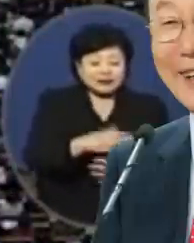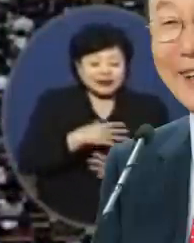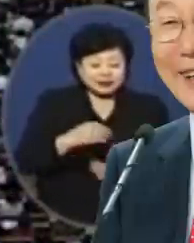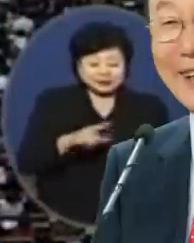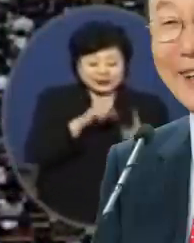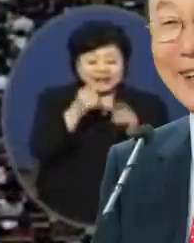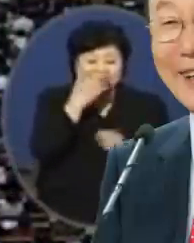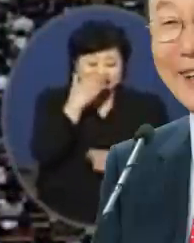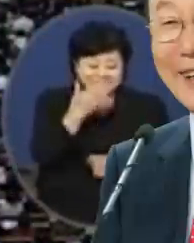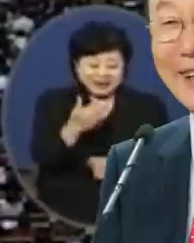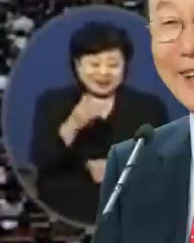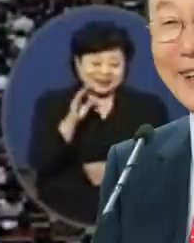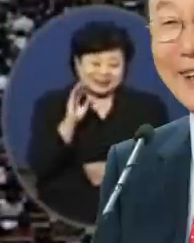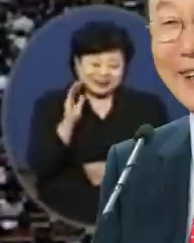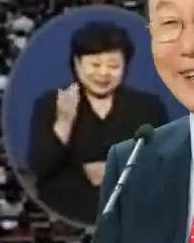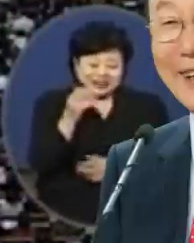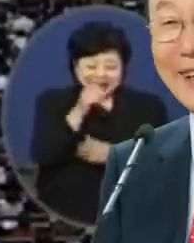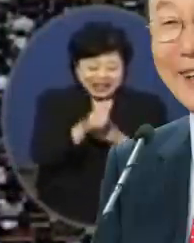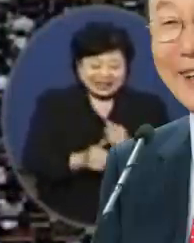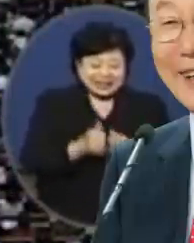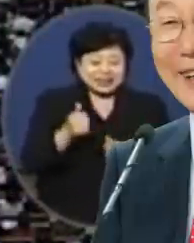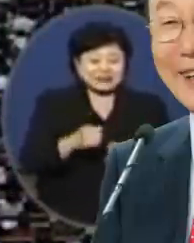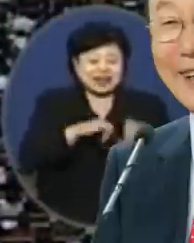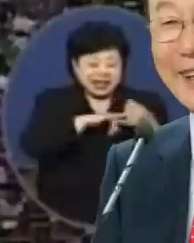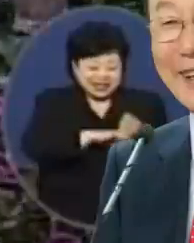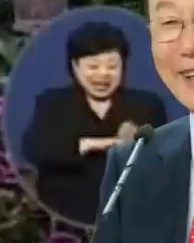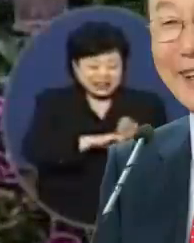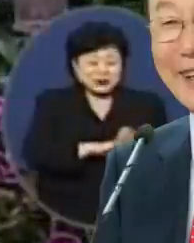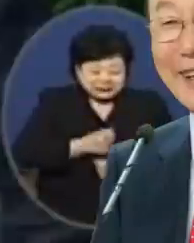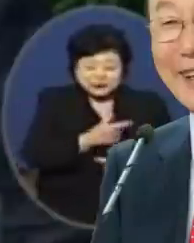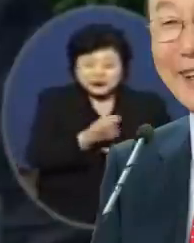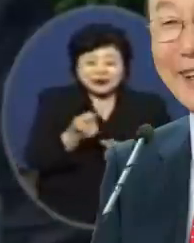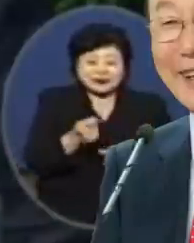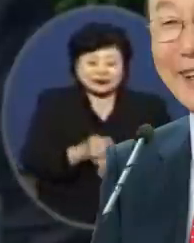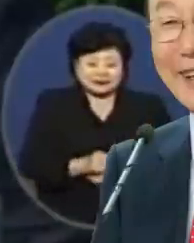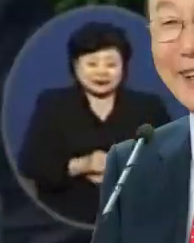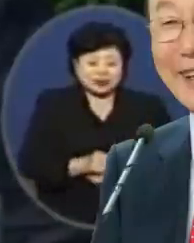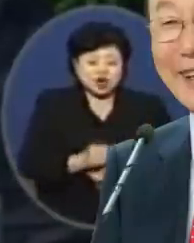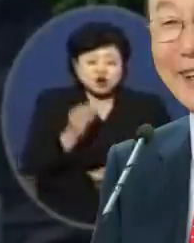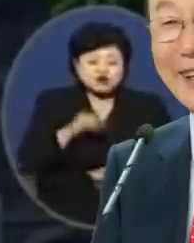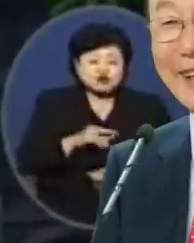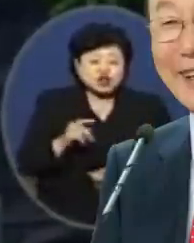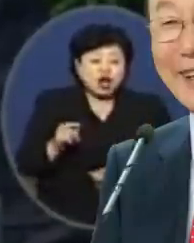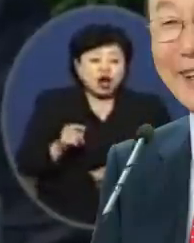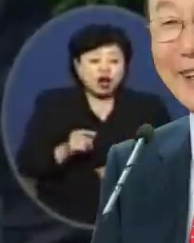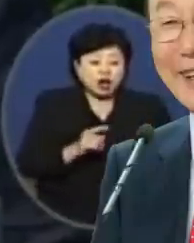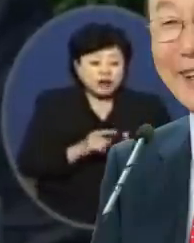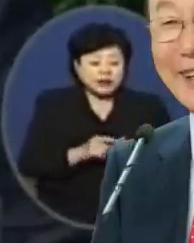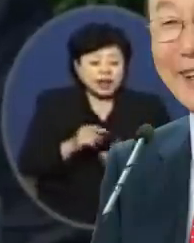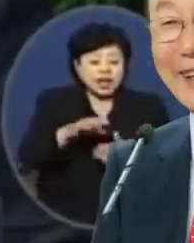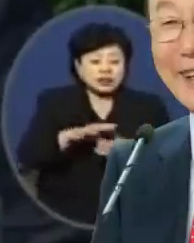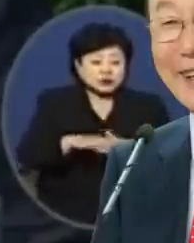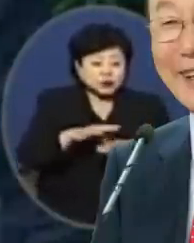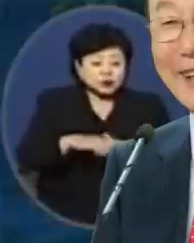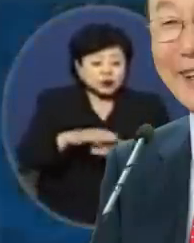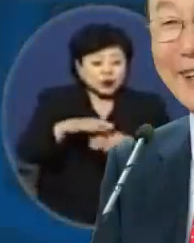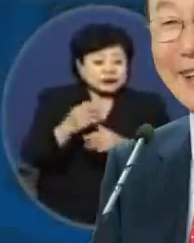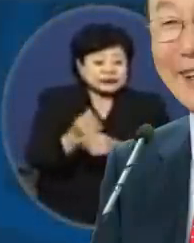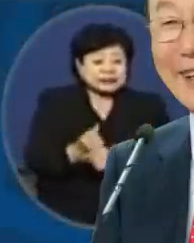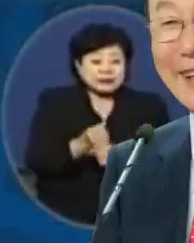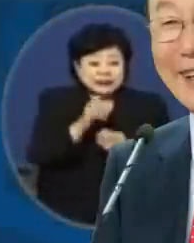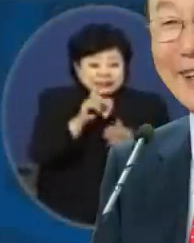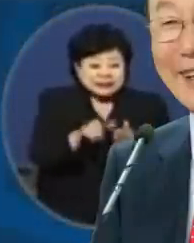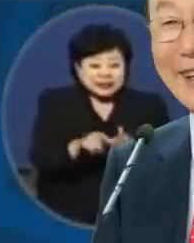살 수 있는 하나님의 언약이 이처럼 많습니다. 마틴 루터는 내 손으로 붙잡고 있을